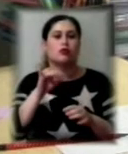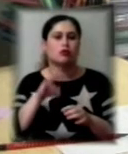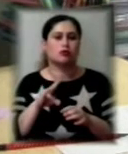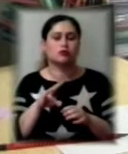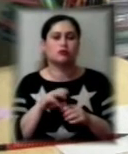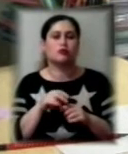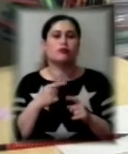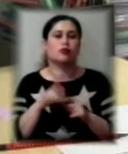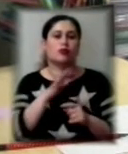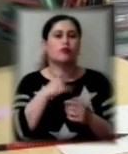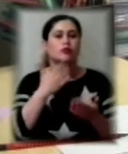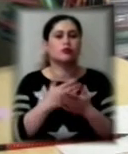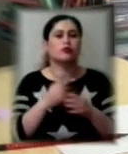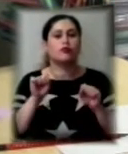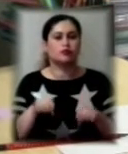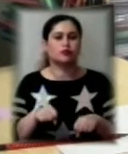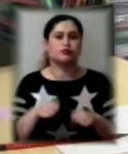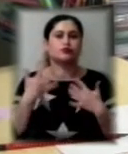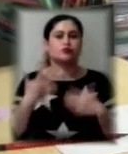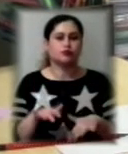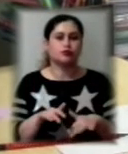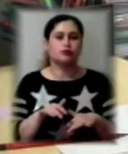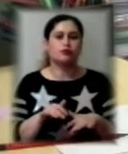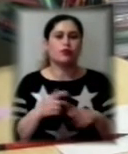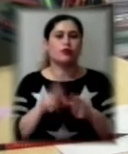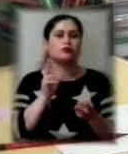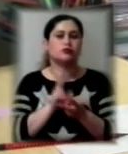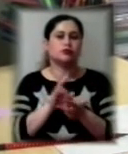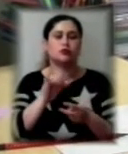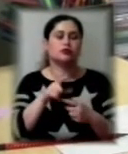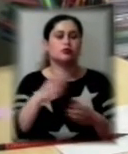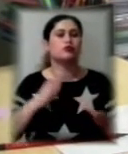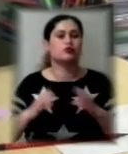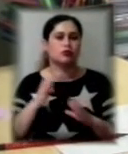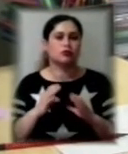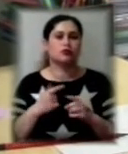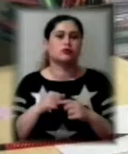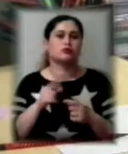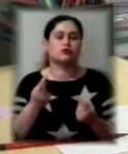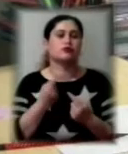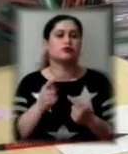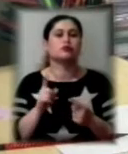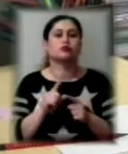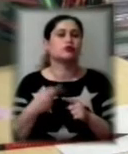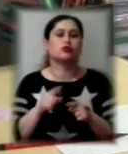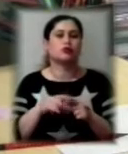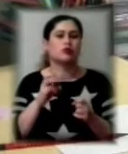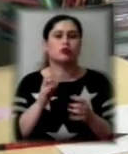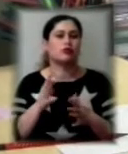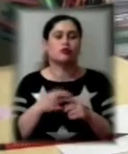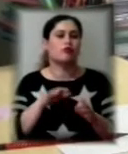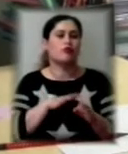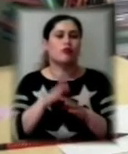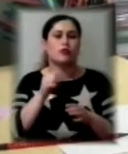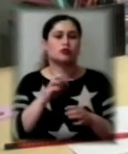маємо можливість вже зустрітися із студентами. Звісно, що це не в повномасштабному